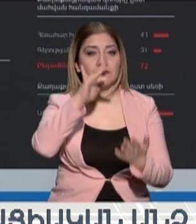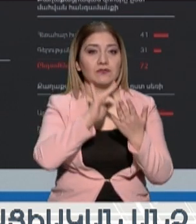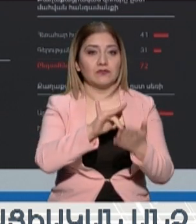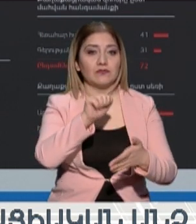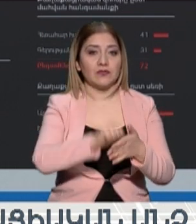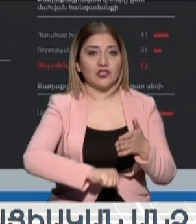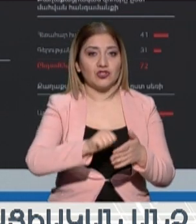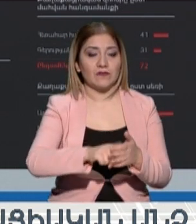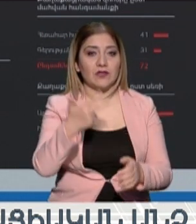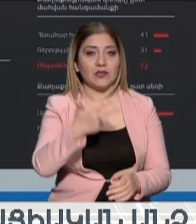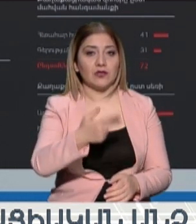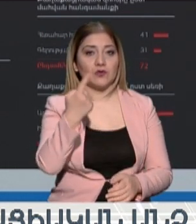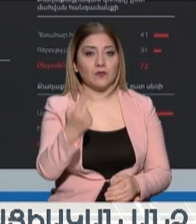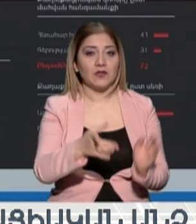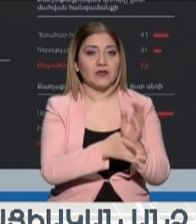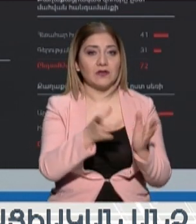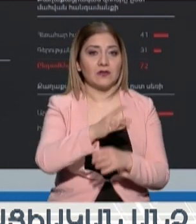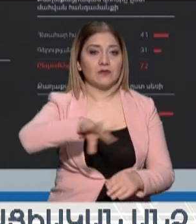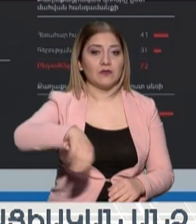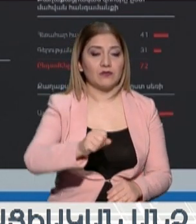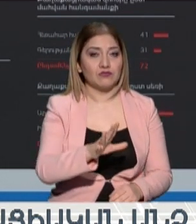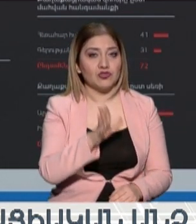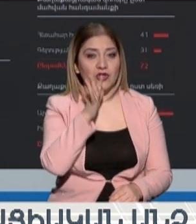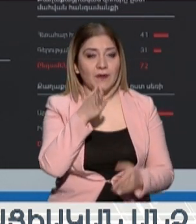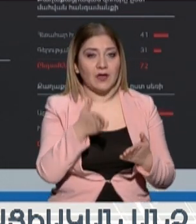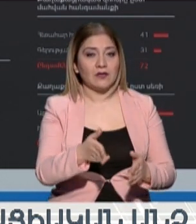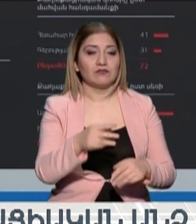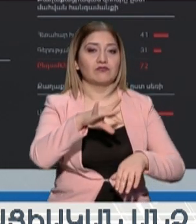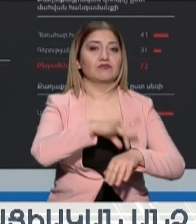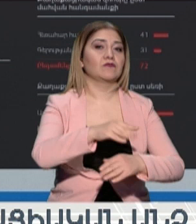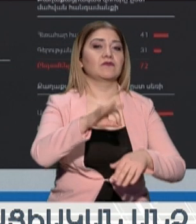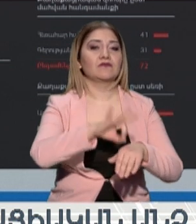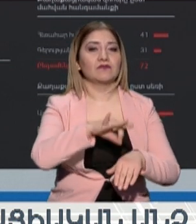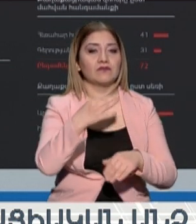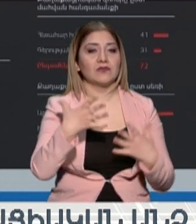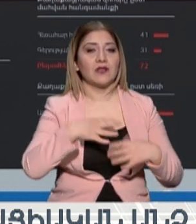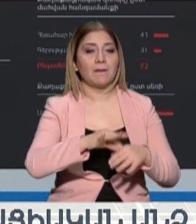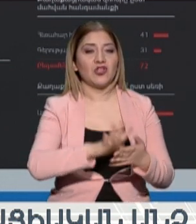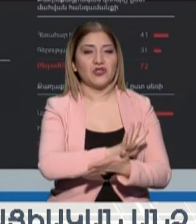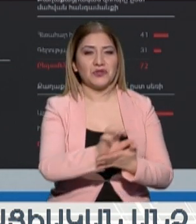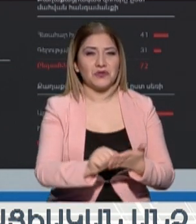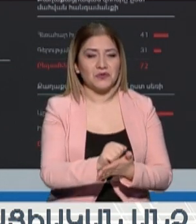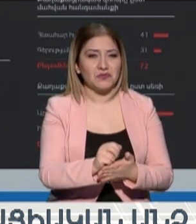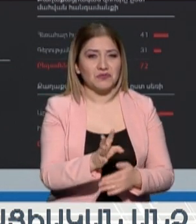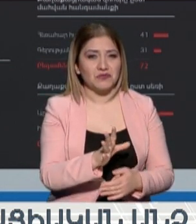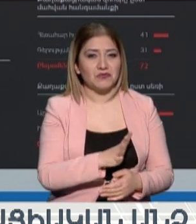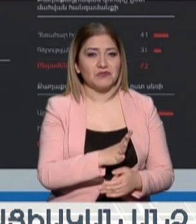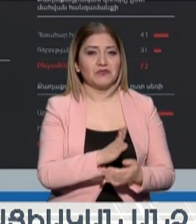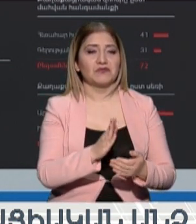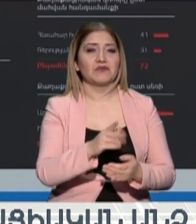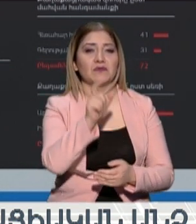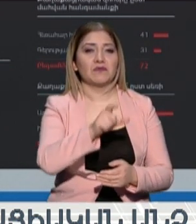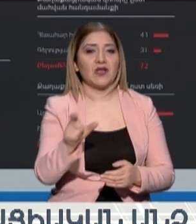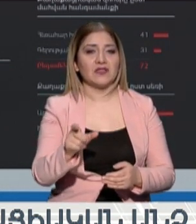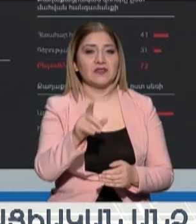հարվածների հետևանքով, 31-ը գերեվարման մեջ։ Արձանագրվել են խոշտանգման և դիակների խեղման, անխուսափելիորեն